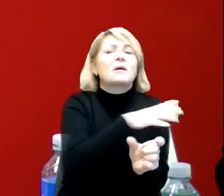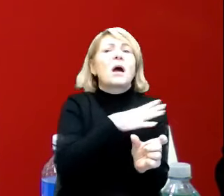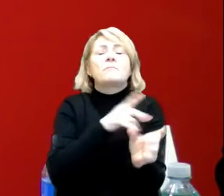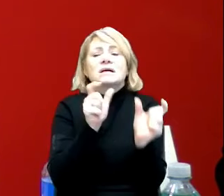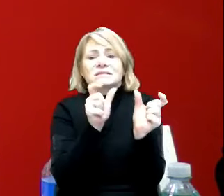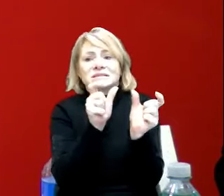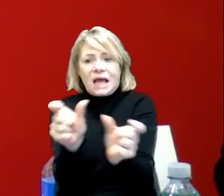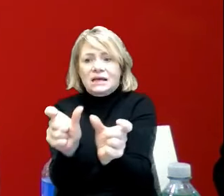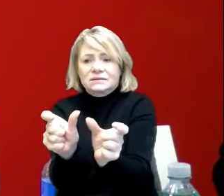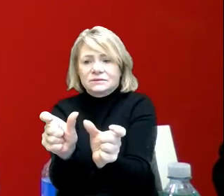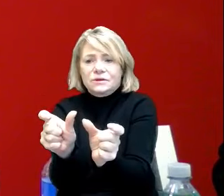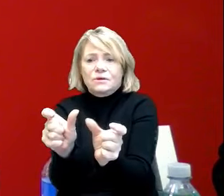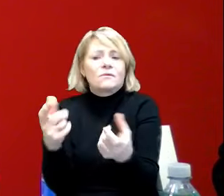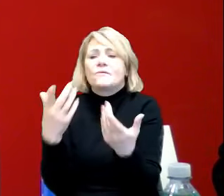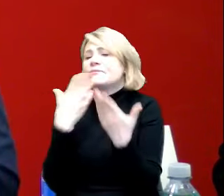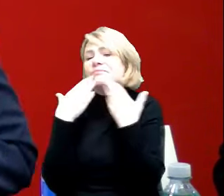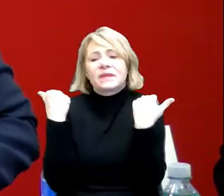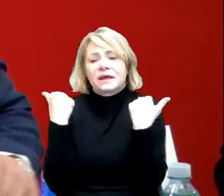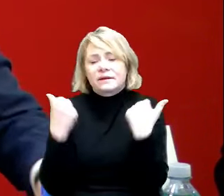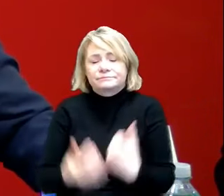koncesininkui negaliojo